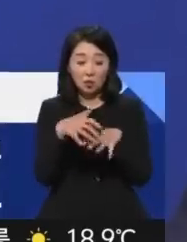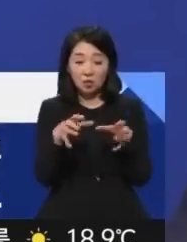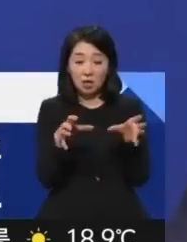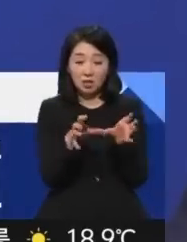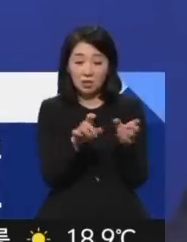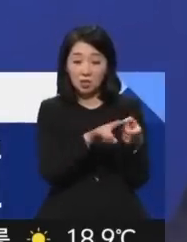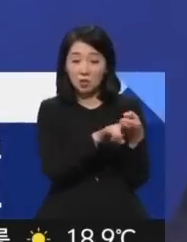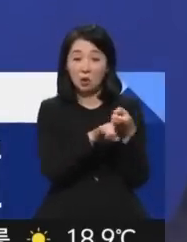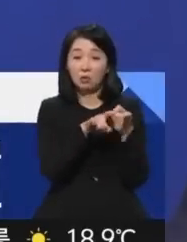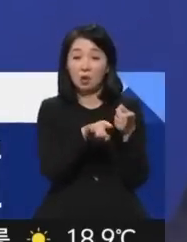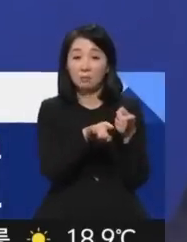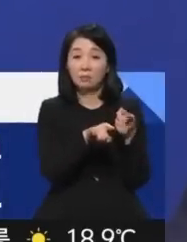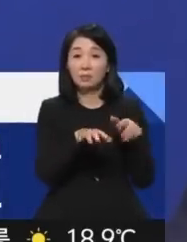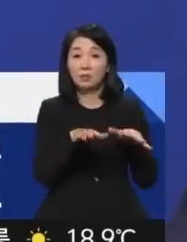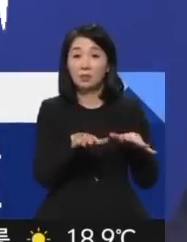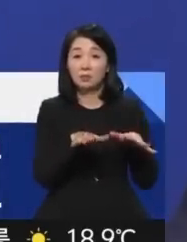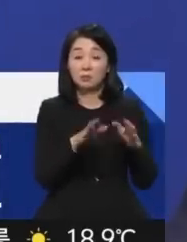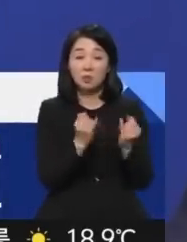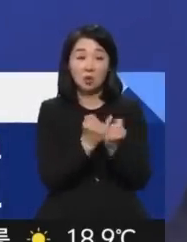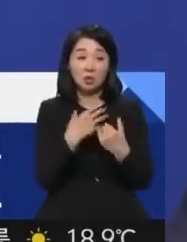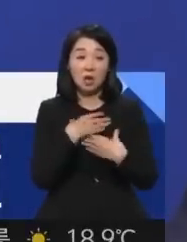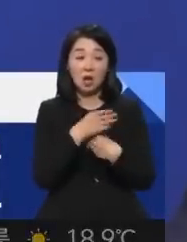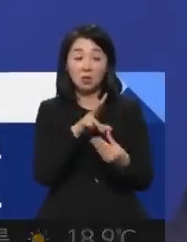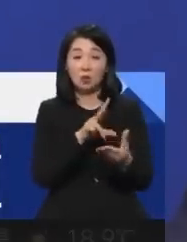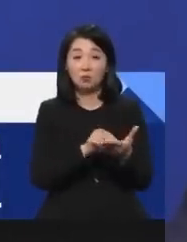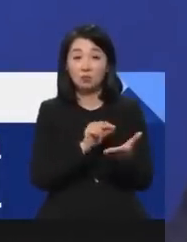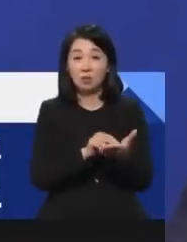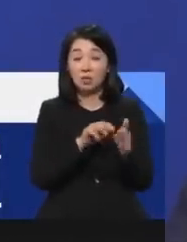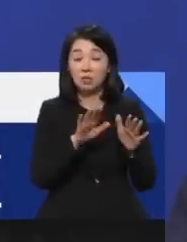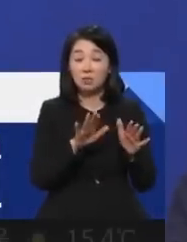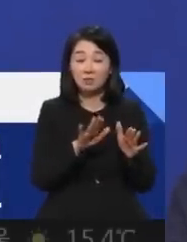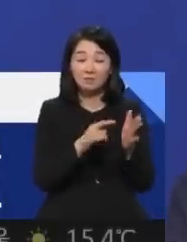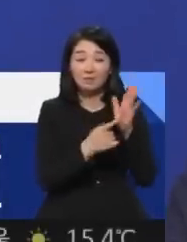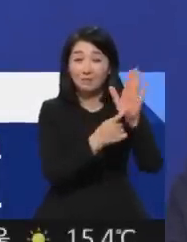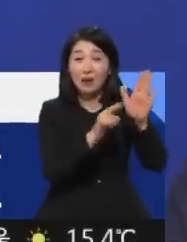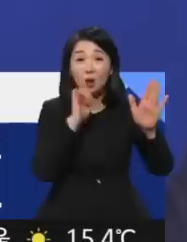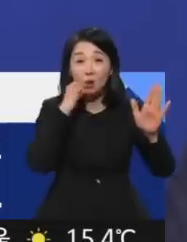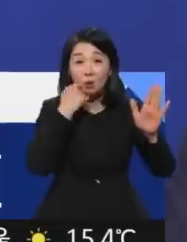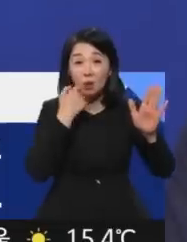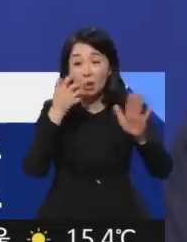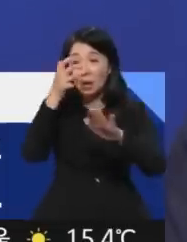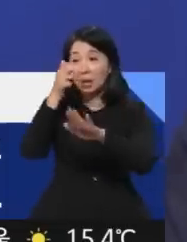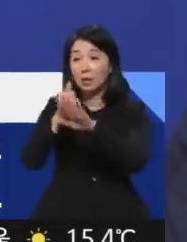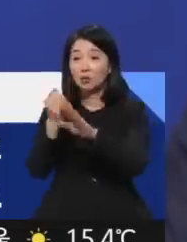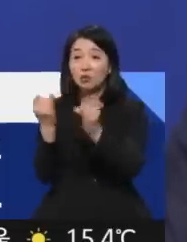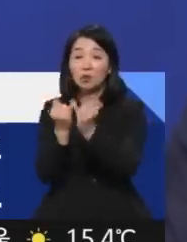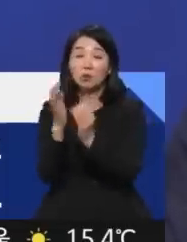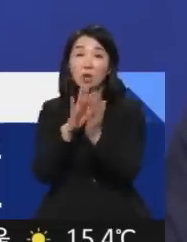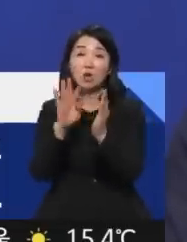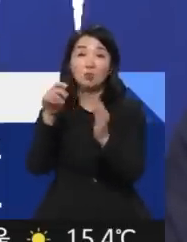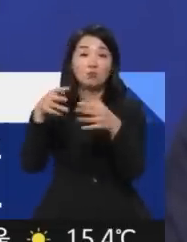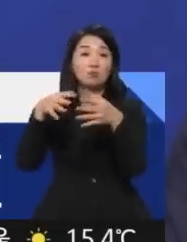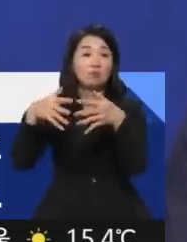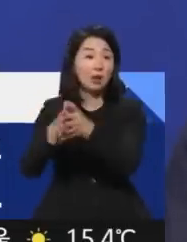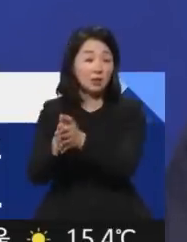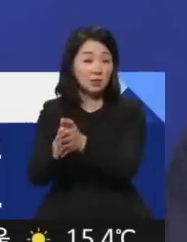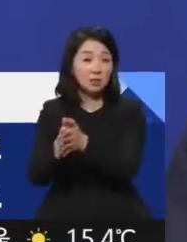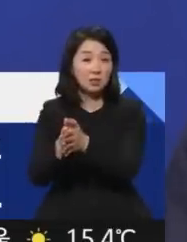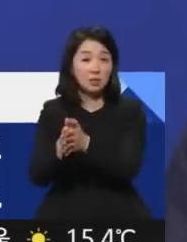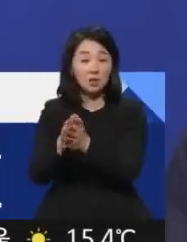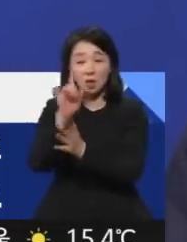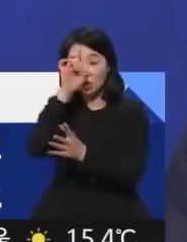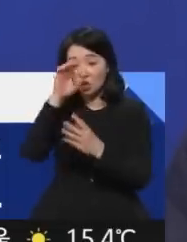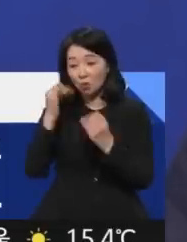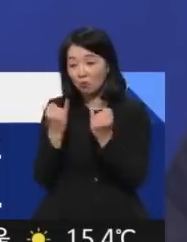여성단체연합은 당장은 여성안전 문제를 본격 꺼내들기는 어렵지만 추후 여가부 폐지 등 정부의 반여성정책